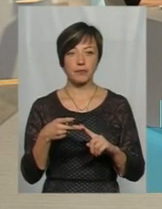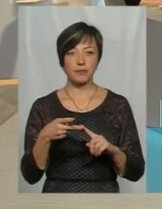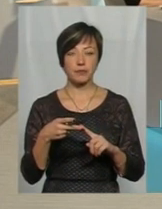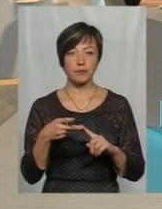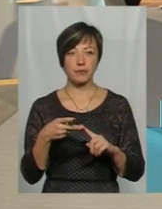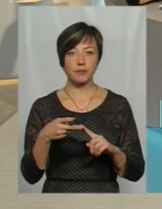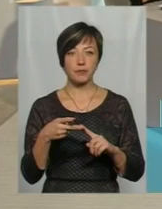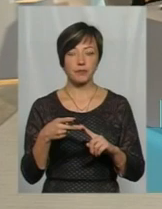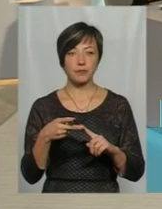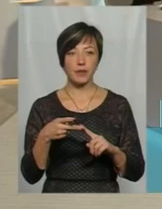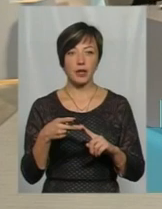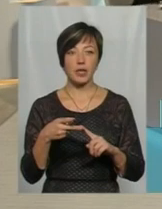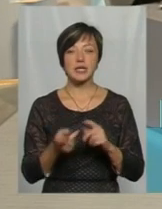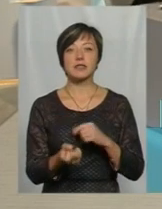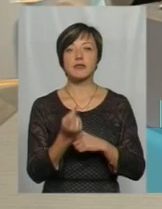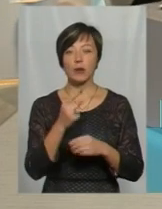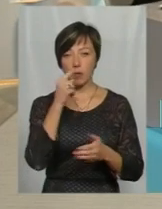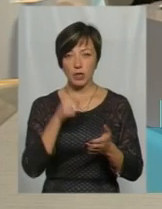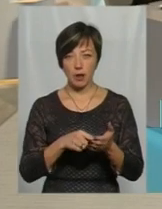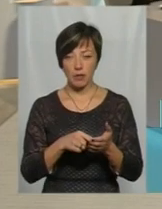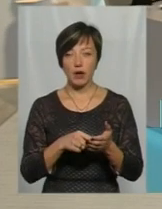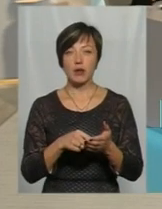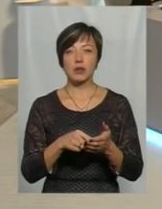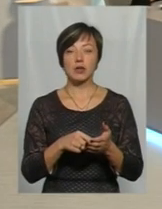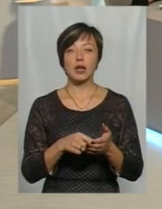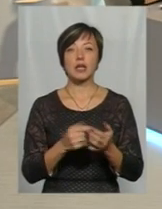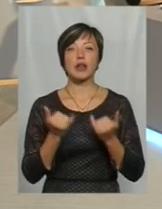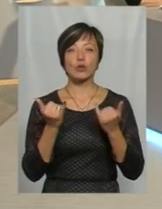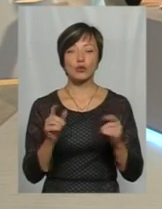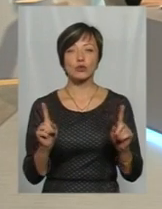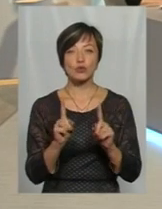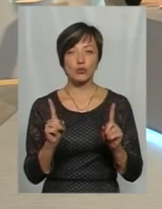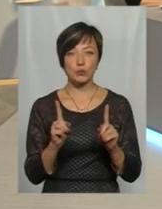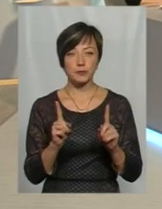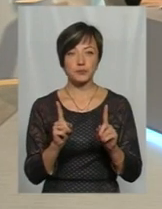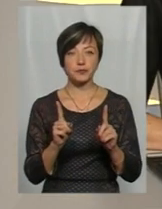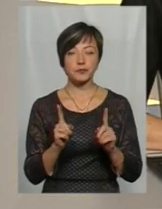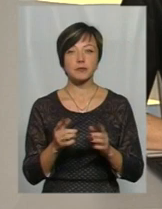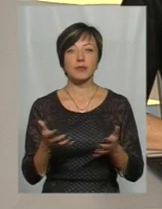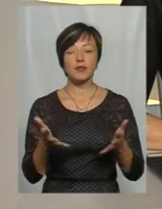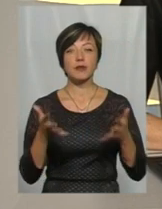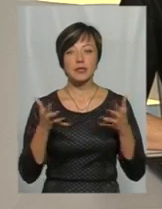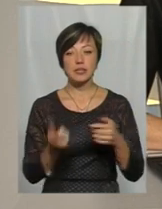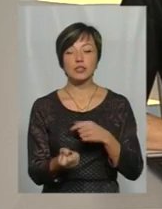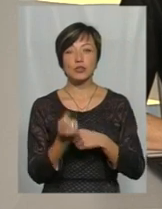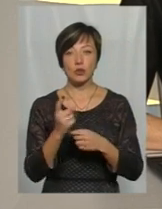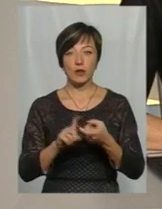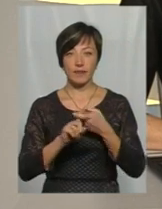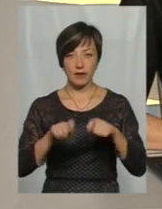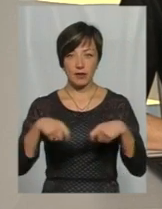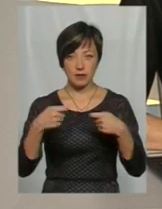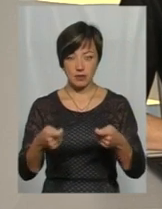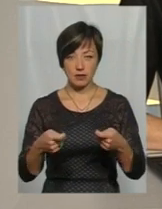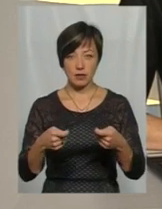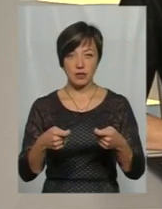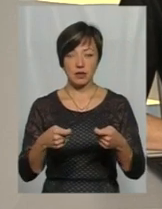а питання було стосовно… Звідки ж потрапила сальмонелла до організму? Значить, для того, щоб встановити джерело збудника